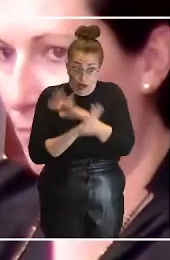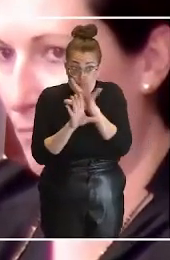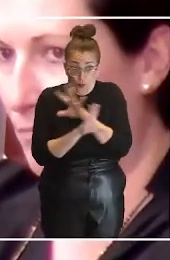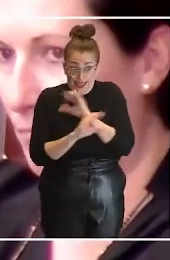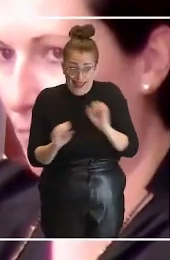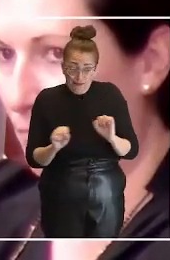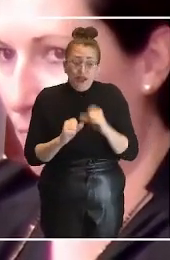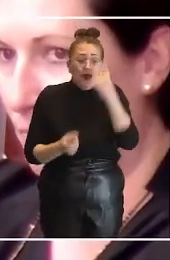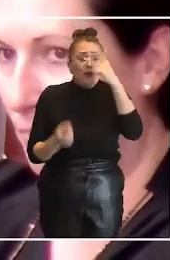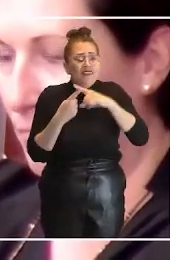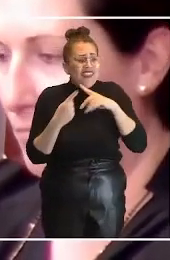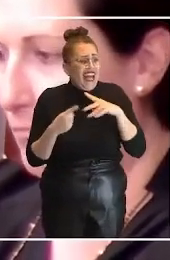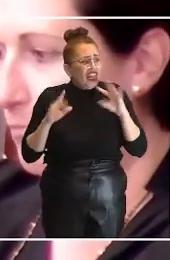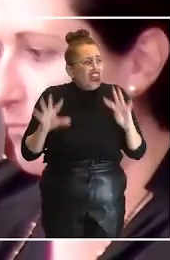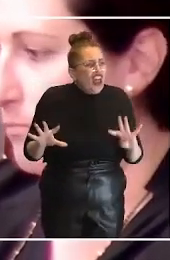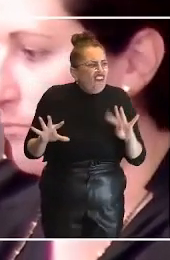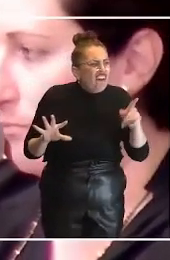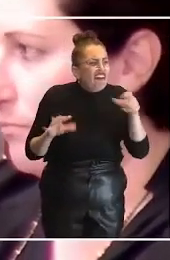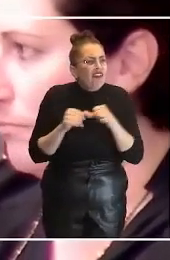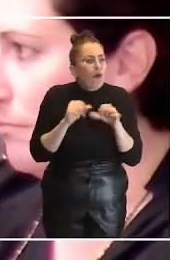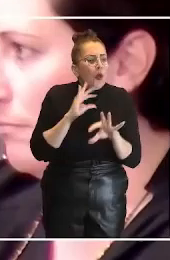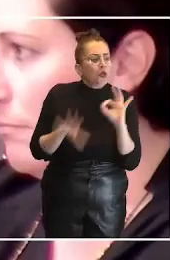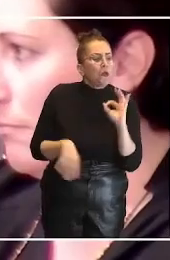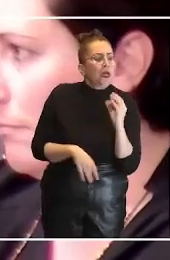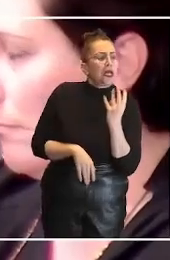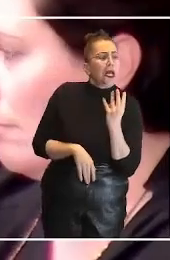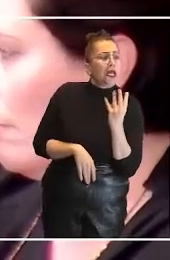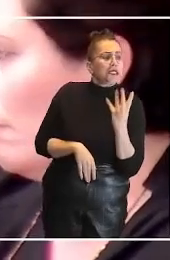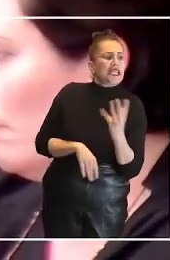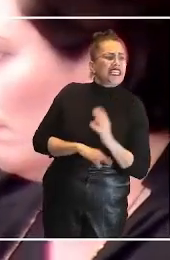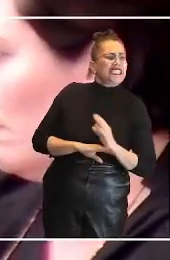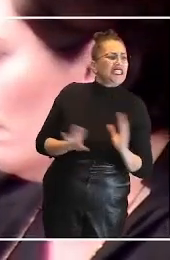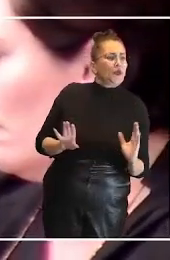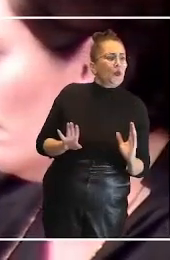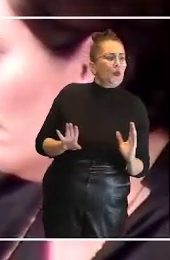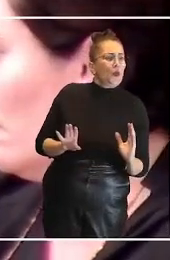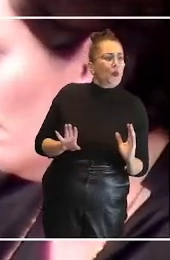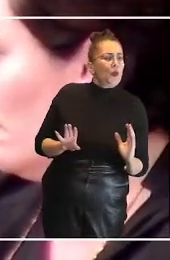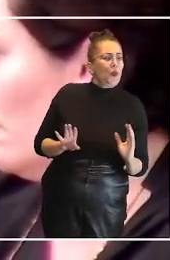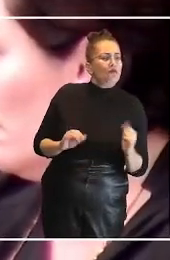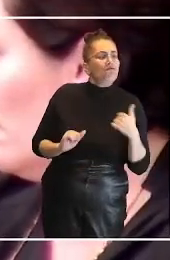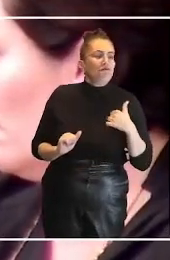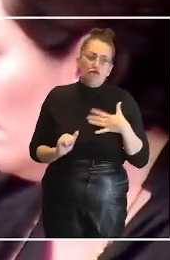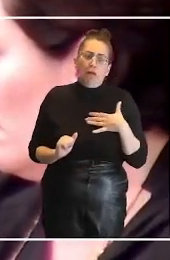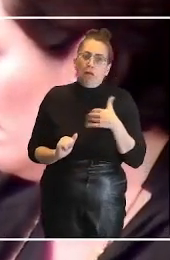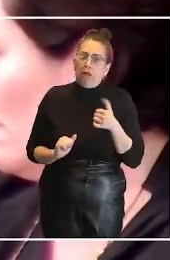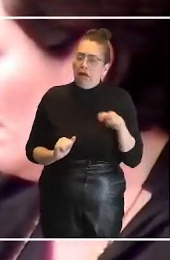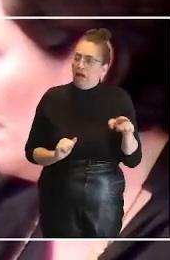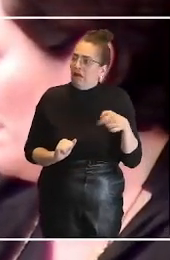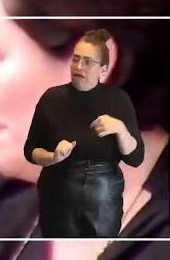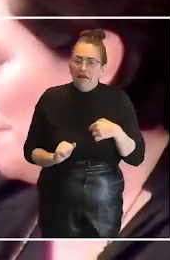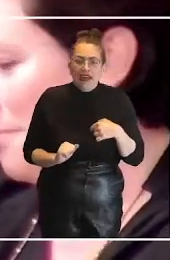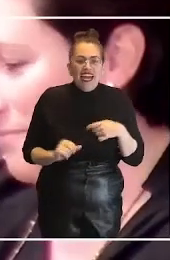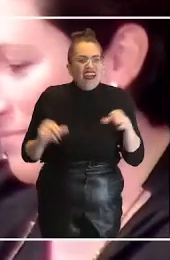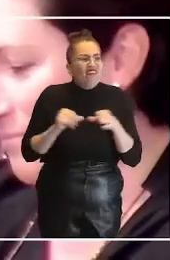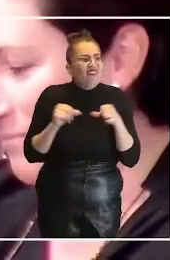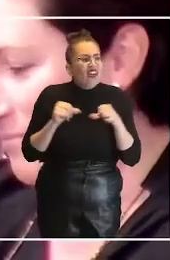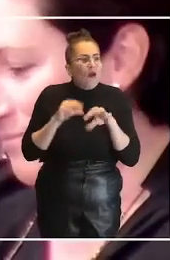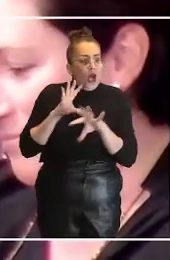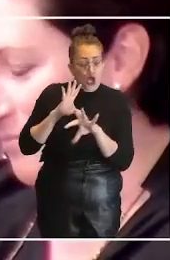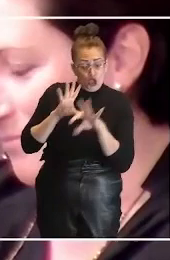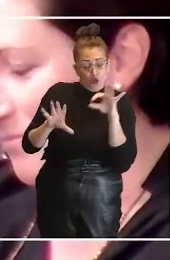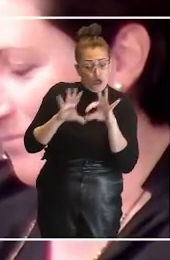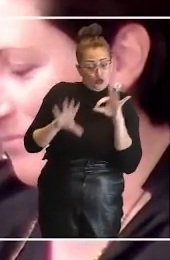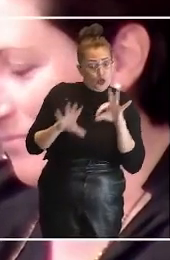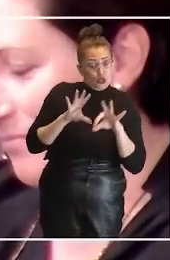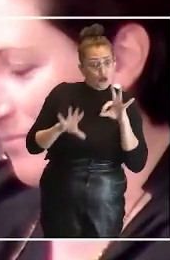dégagés, vous vous êtes attardé sur 4-5 d'entre eux. Et j'ai bien aimé l'importance que vous avez accordée à chacun d'entre eux